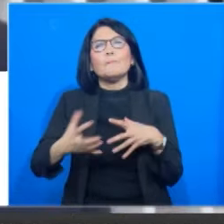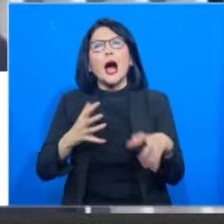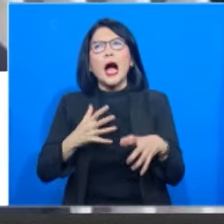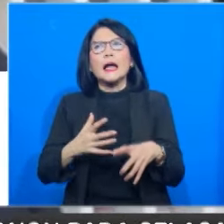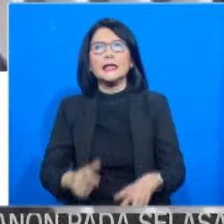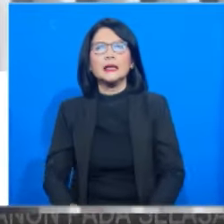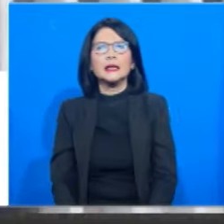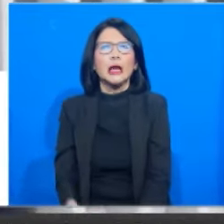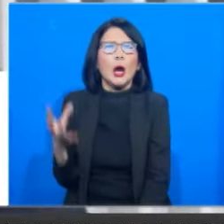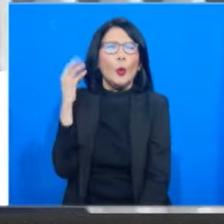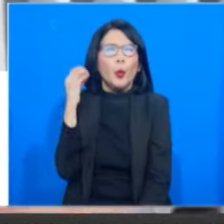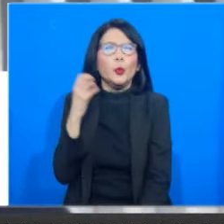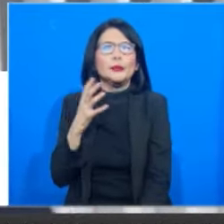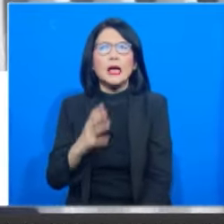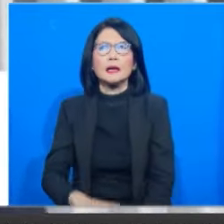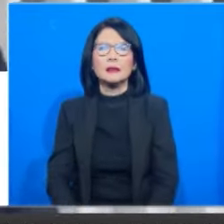sebentar tapi keras dia,